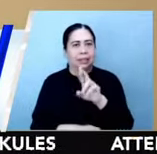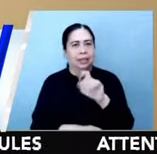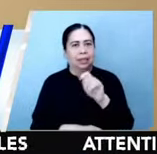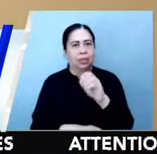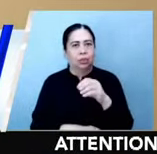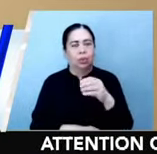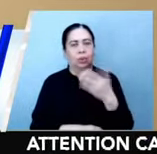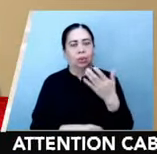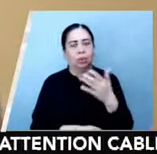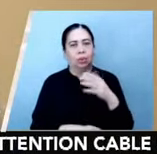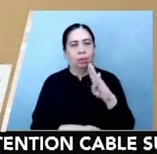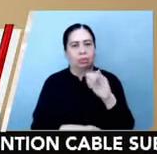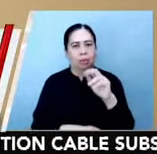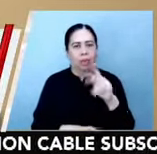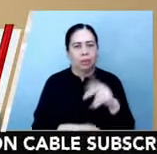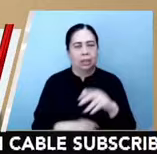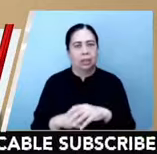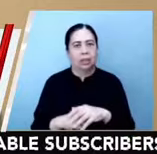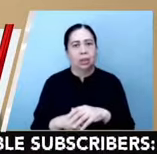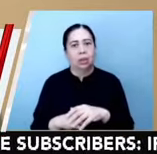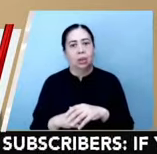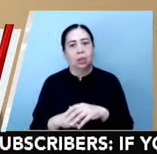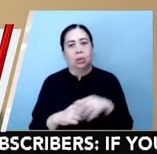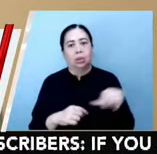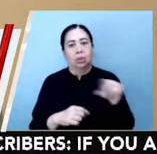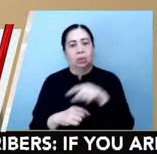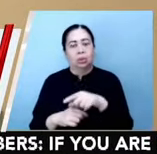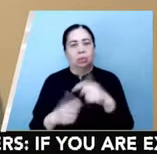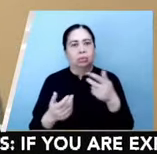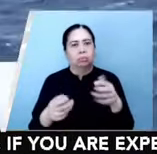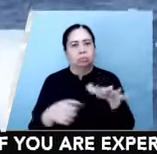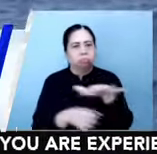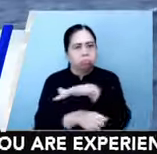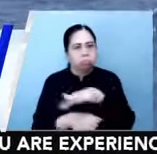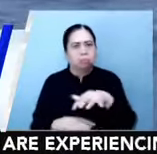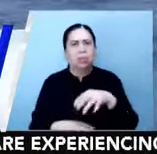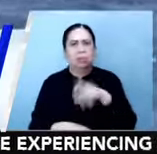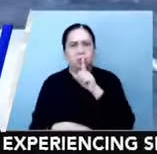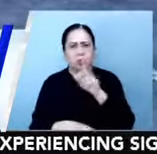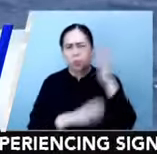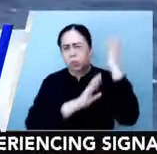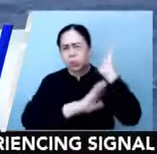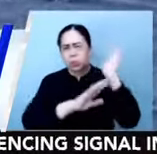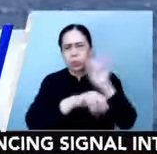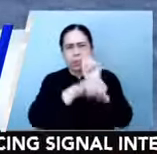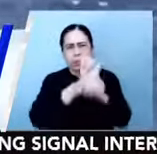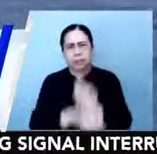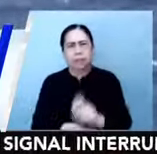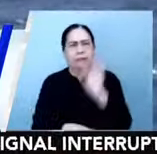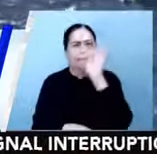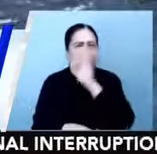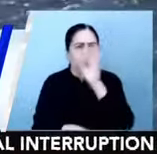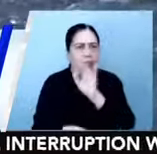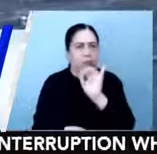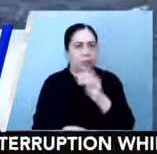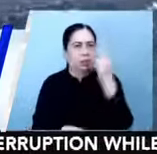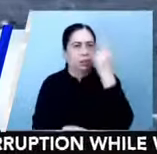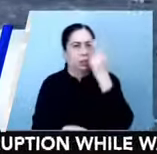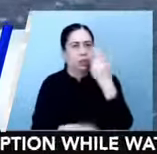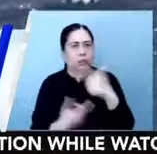has been a traditional fishing ground for the Filipinos. So that's the reason kung bakit we